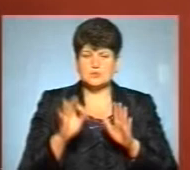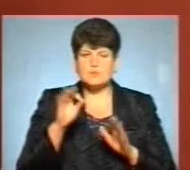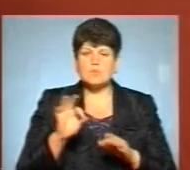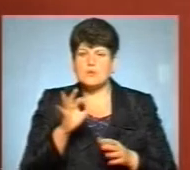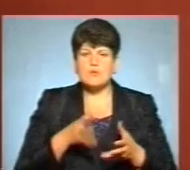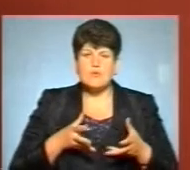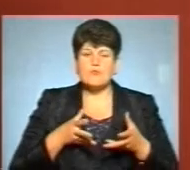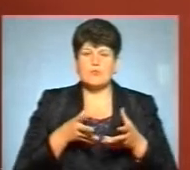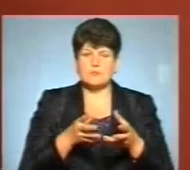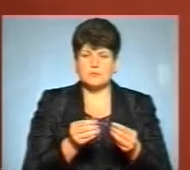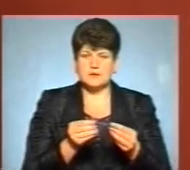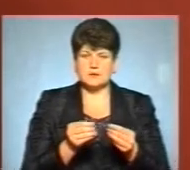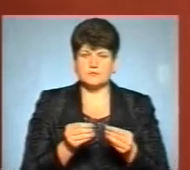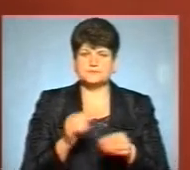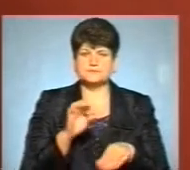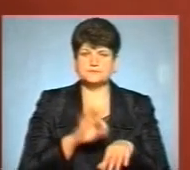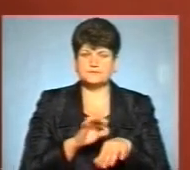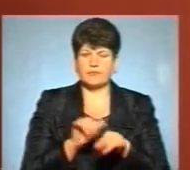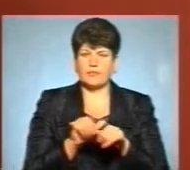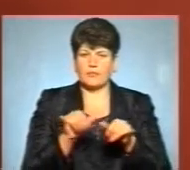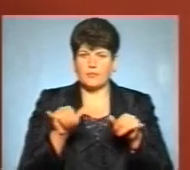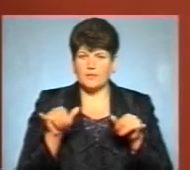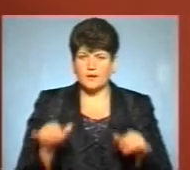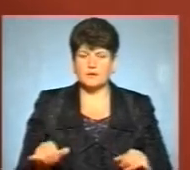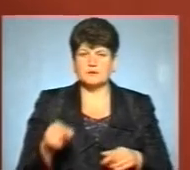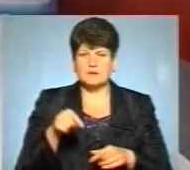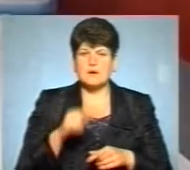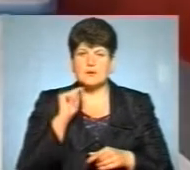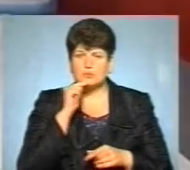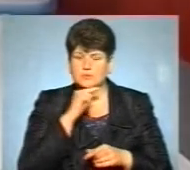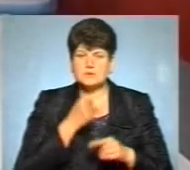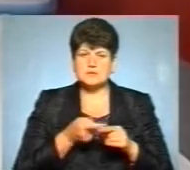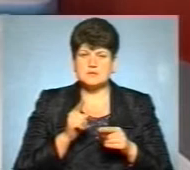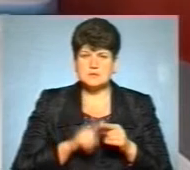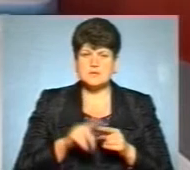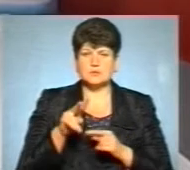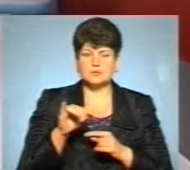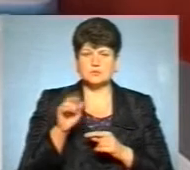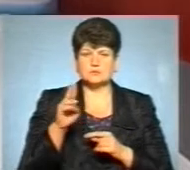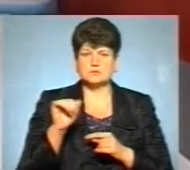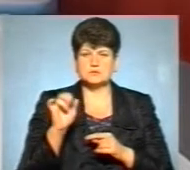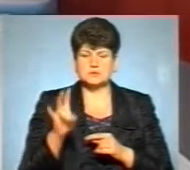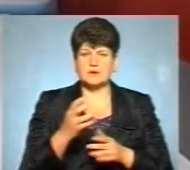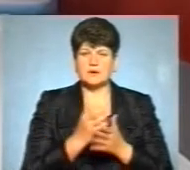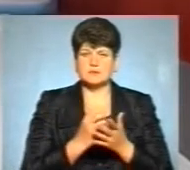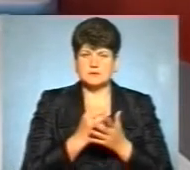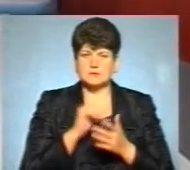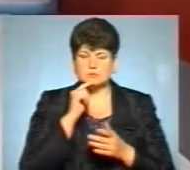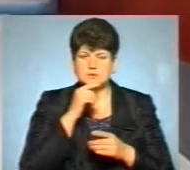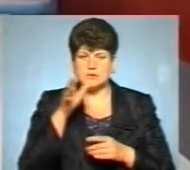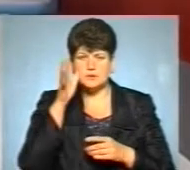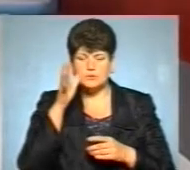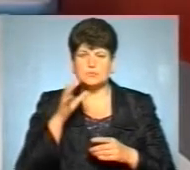економіку сьогодні говоримо разом із нашим гостем. Це Олег Луцишин, кандидат економічних наук, доцент кафедри фінансового менеджменту та